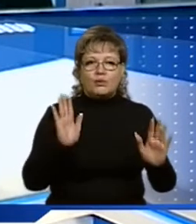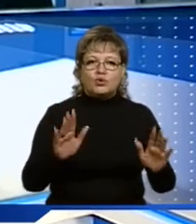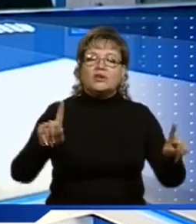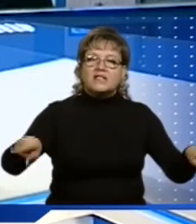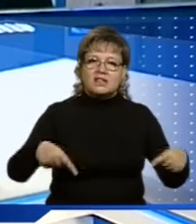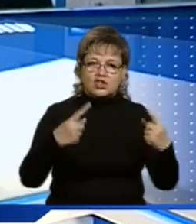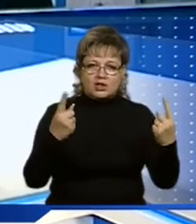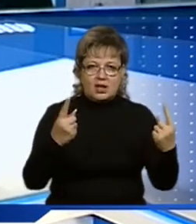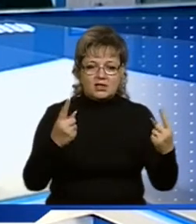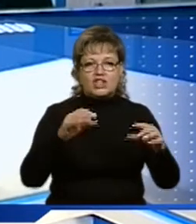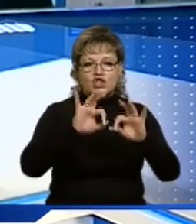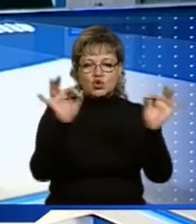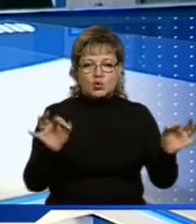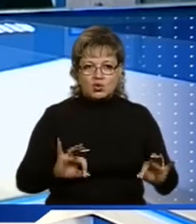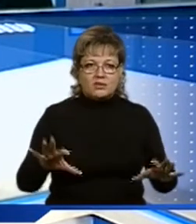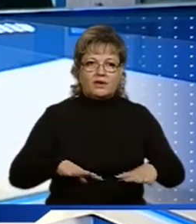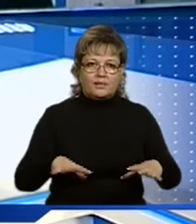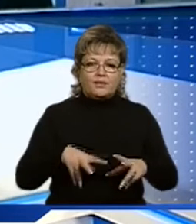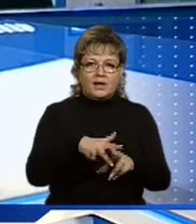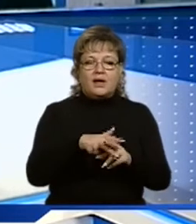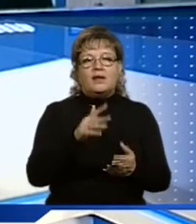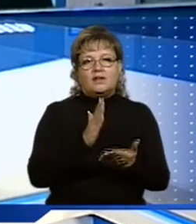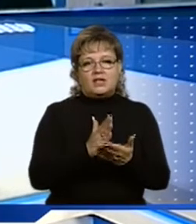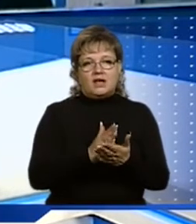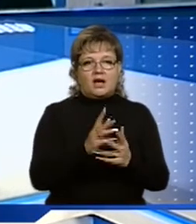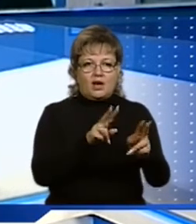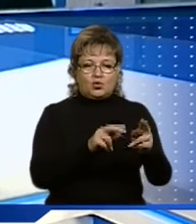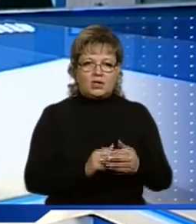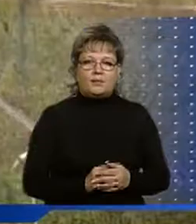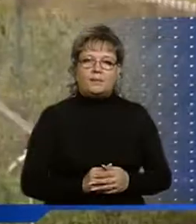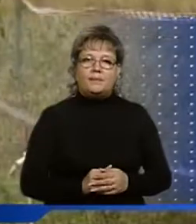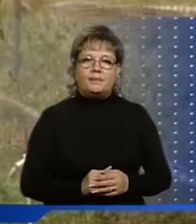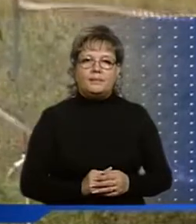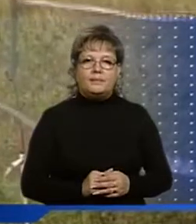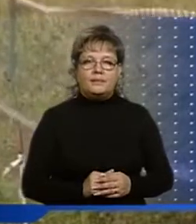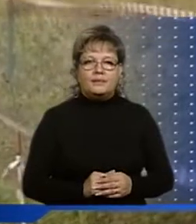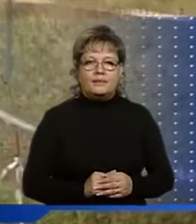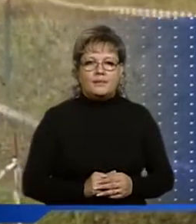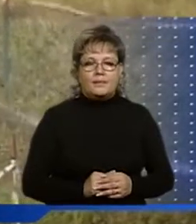будут возрождать искусство джигитовки и владение казачьим оружием.